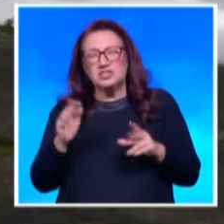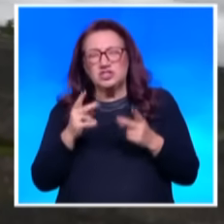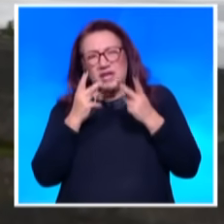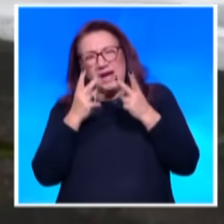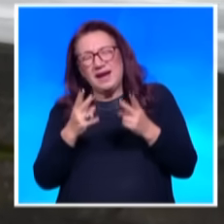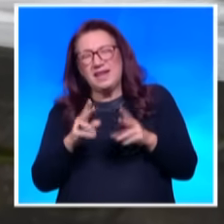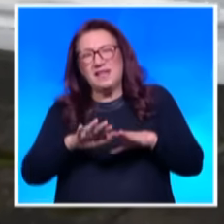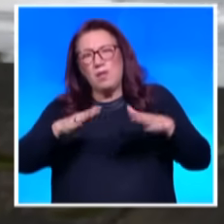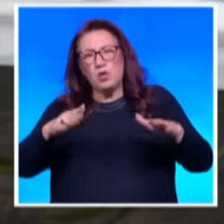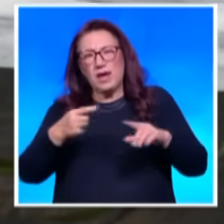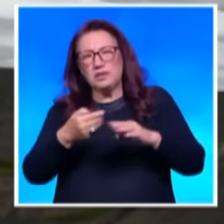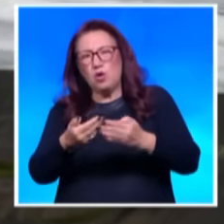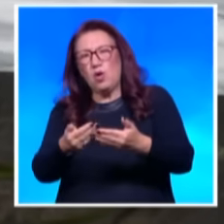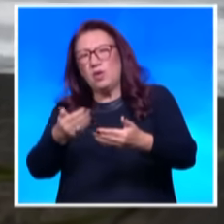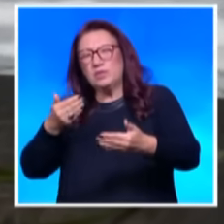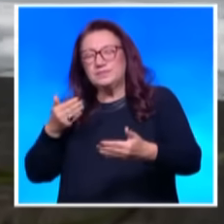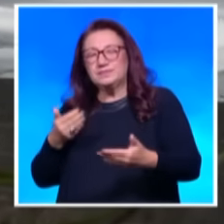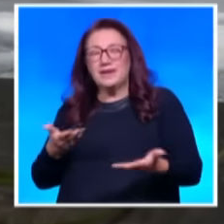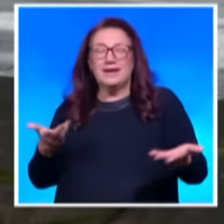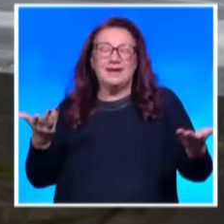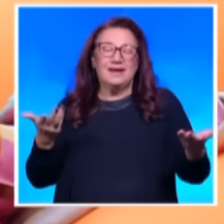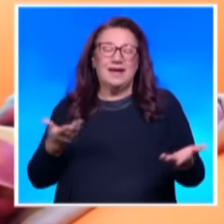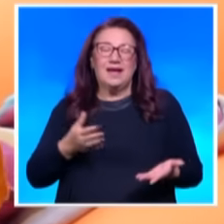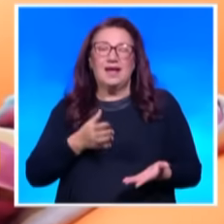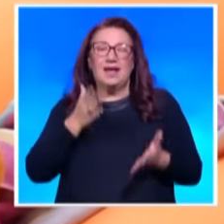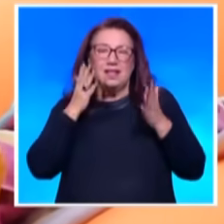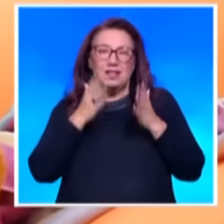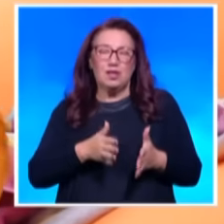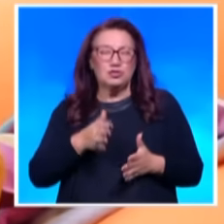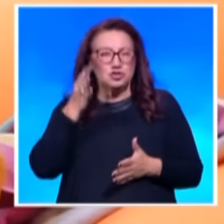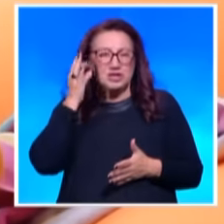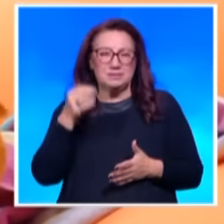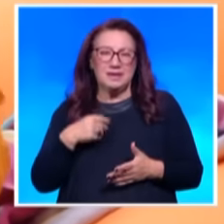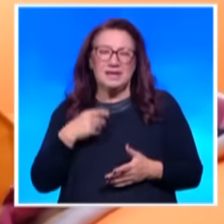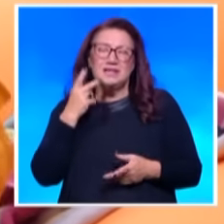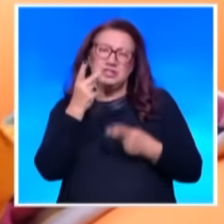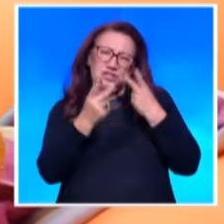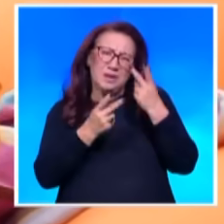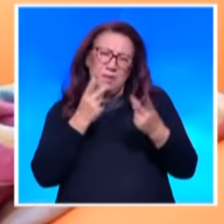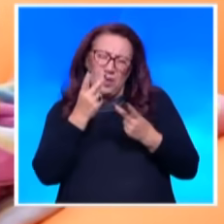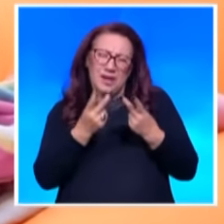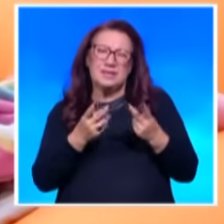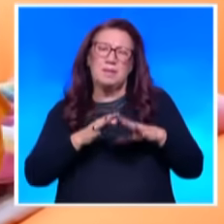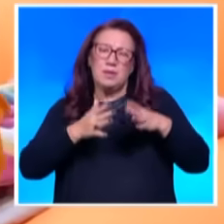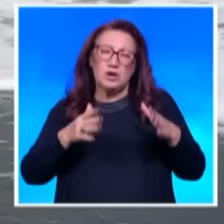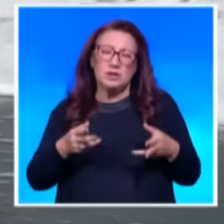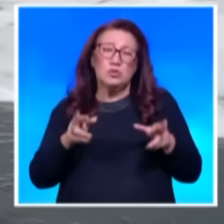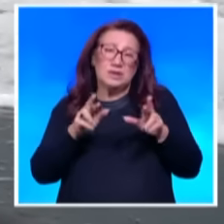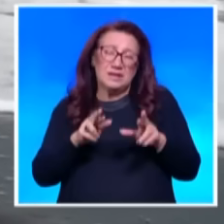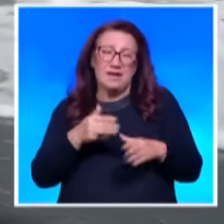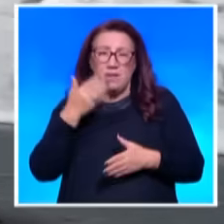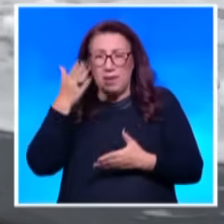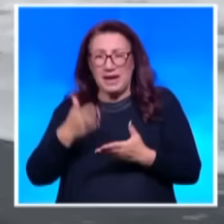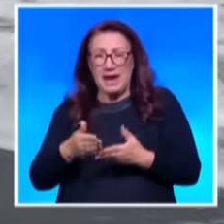от разстояние. Какво да се прави, лош късмет? Така ще му се полюбуваме и се надяваме до края на седмицата да има и хубави дни.